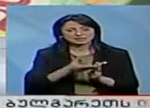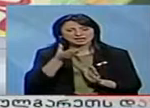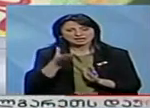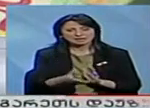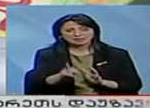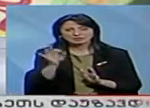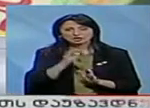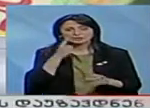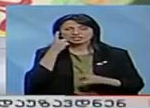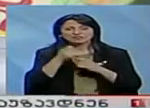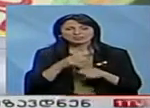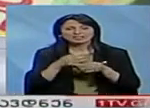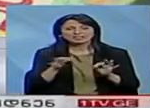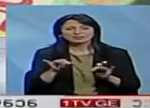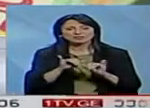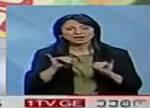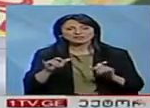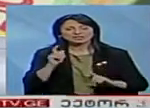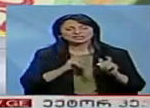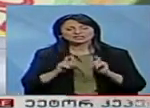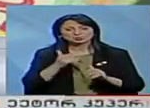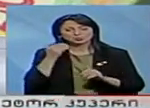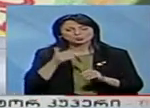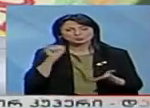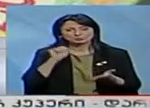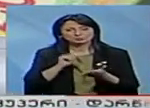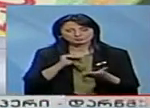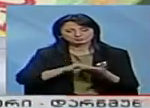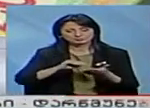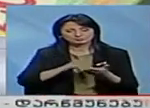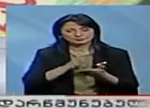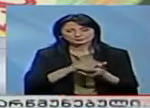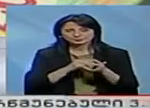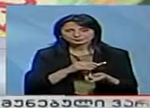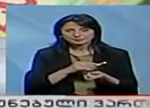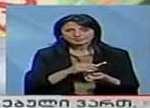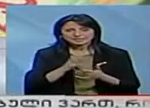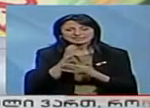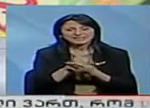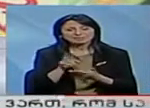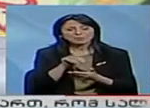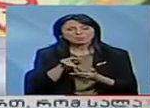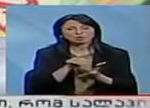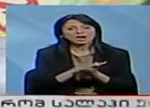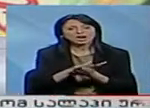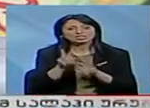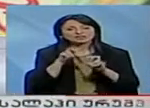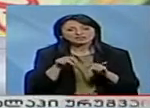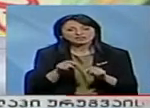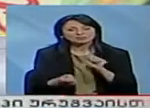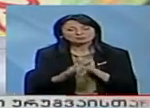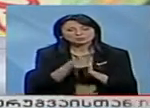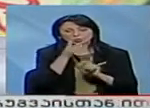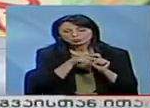ამის შესახებ ინფორმაციის თავისუფლების განვითარების ინსტიტუტის მიერ გამოქვეყნებულ მიმოხილვაშია საუბარი. სარეზერვო ფონდის ხარჯვის კვლევის თანახმად